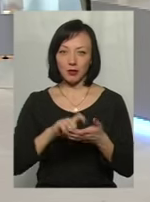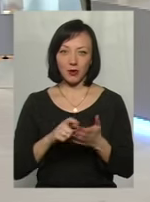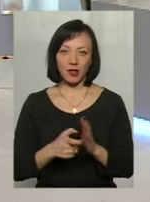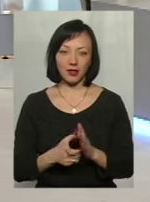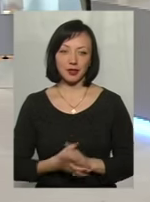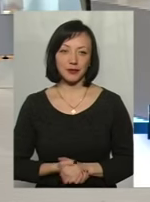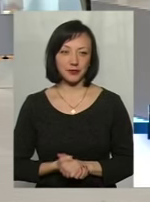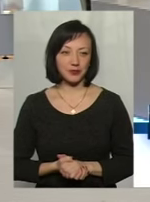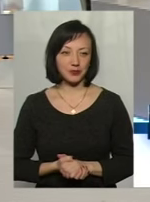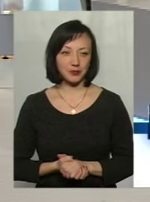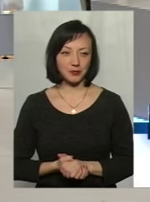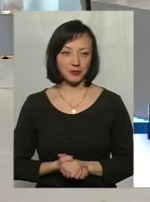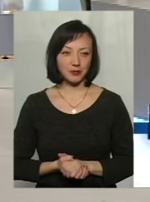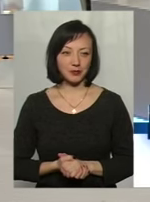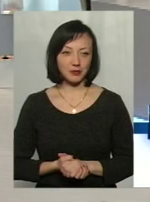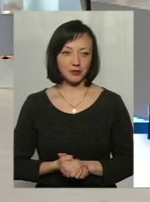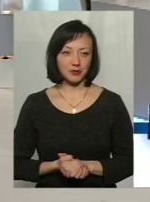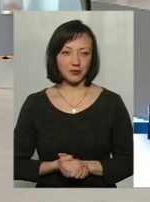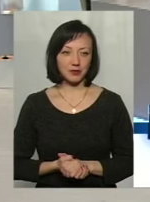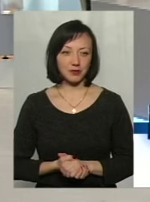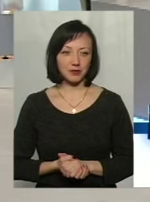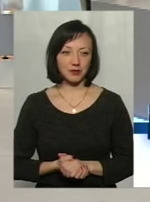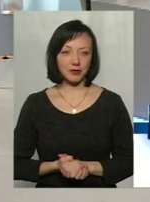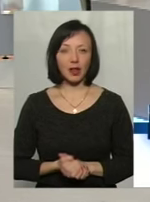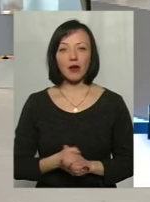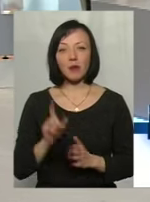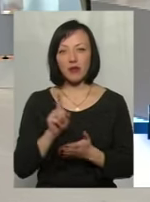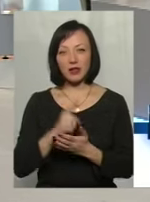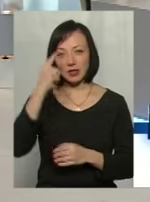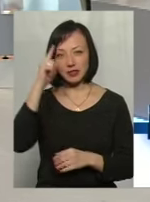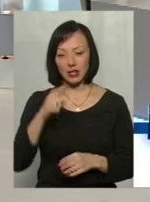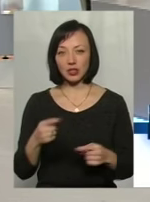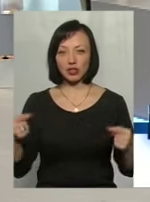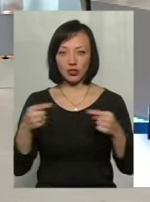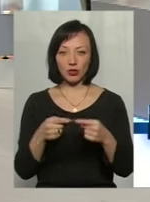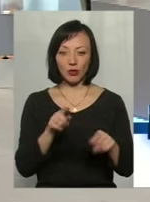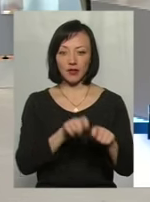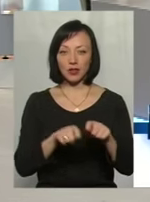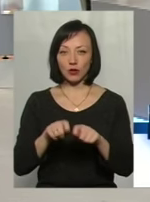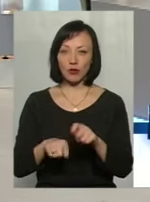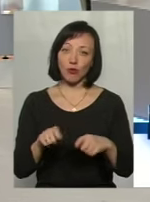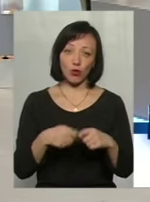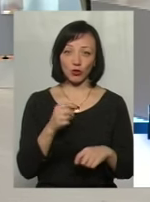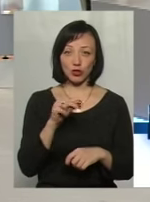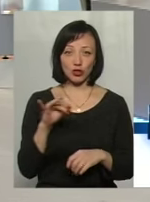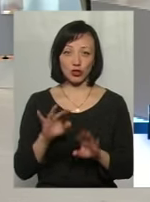от в школі? Яке основне право, яке вона має знати і чітко відслідковувати, порушить його чи ні?